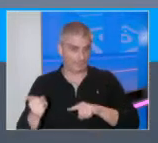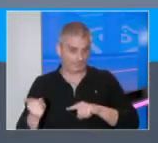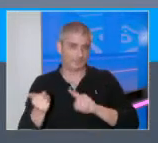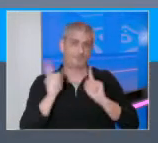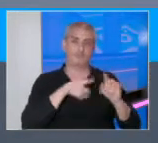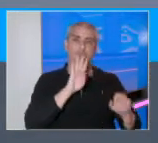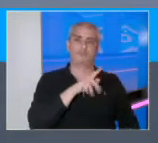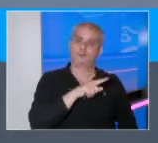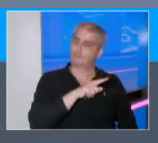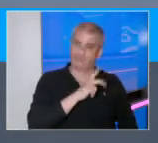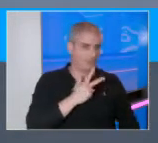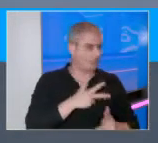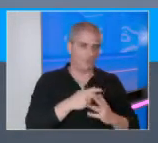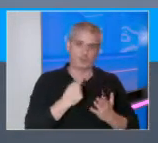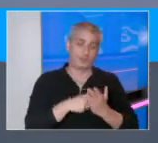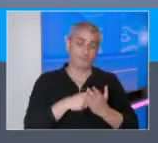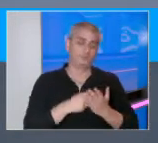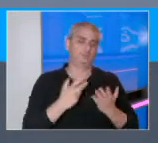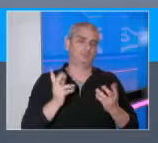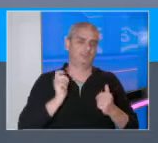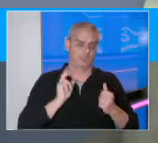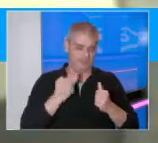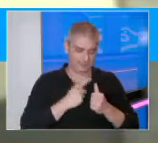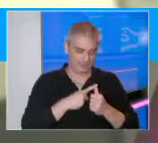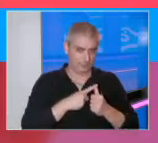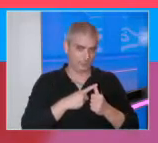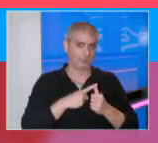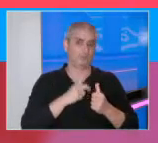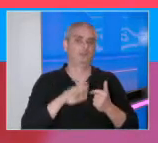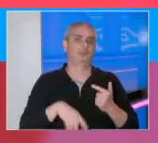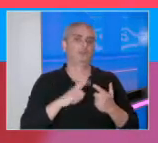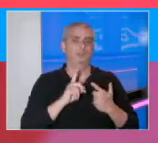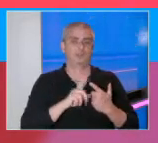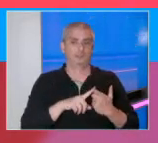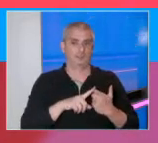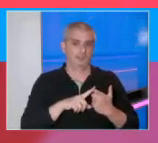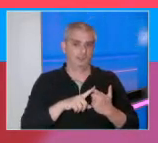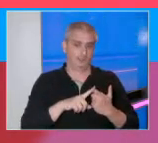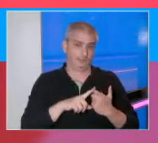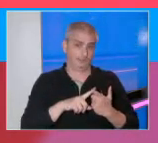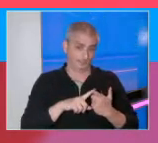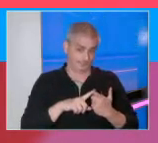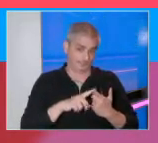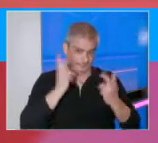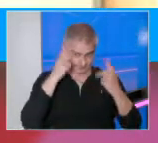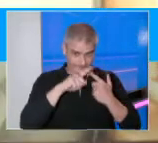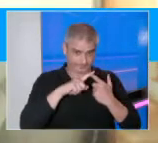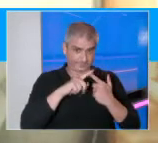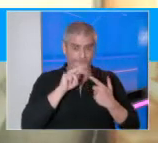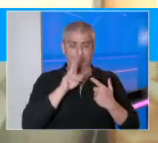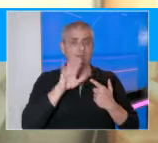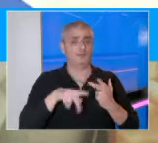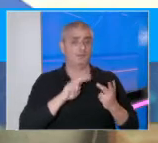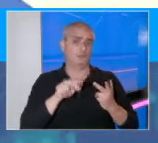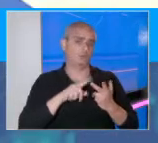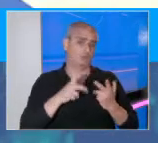לבין נתניהו, לא רק בכנסות, בגיוס אנחנו מקווים שיהיה דיל לפני שתתפזר הכנסת, יגיעו להסדר בנושא החשוב הזה, וגם